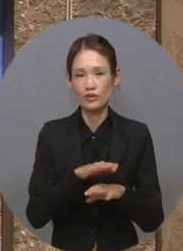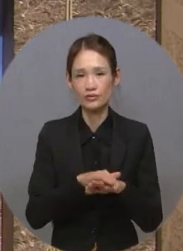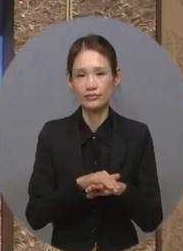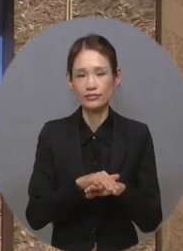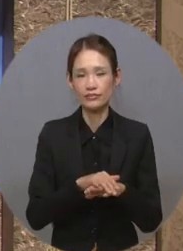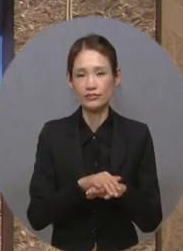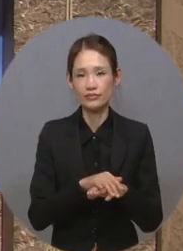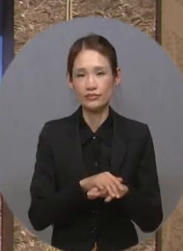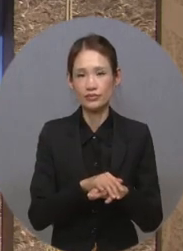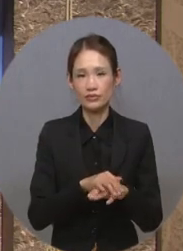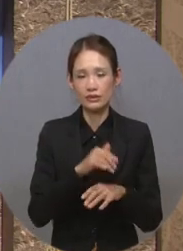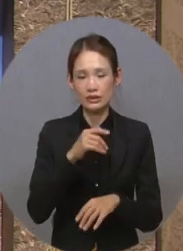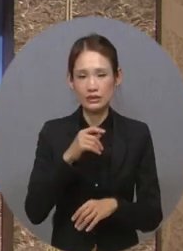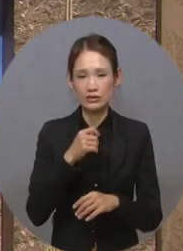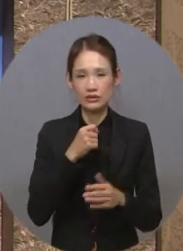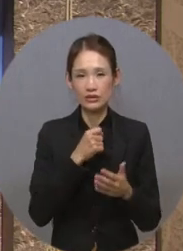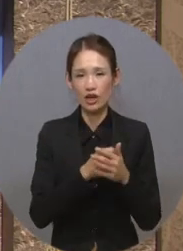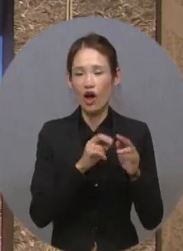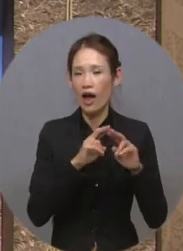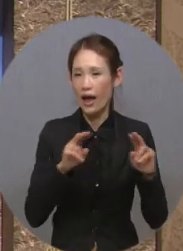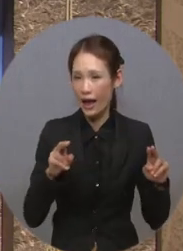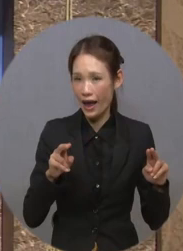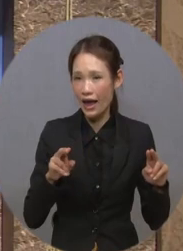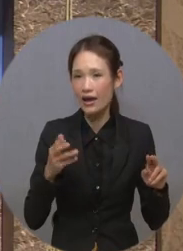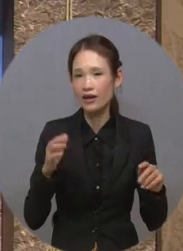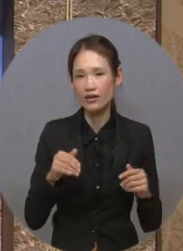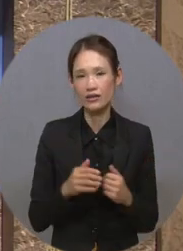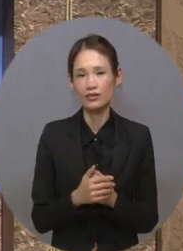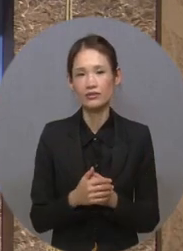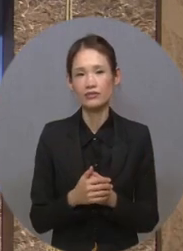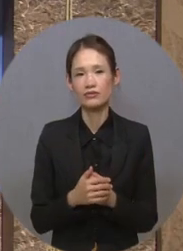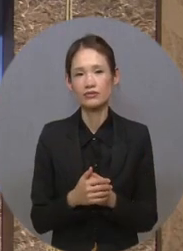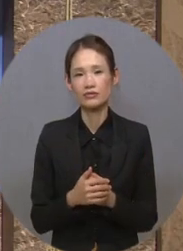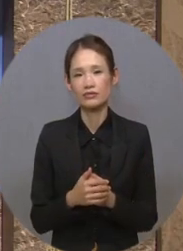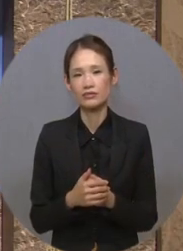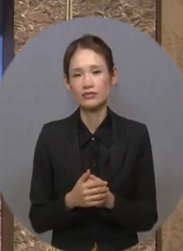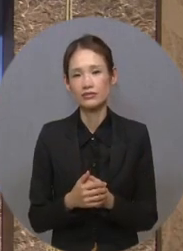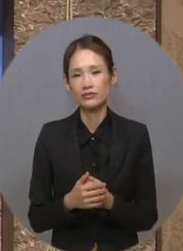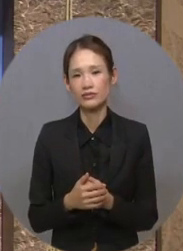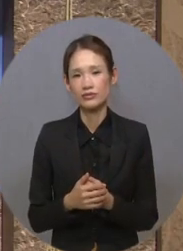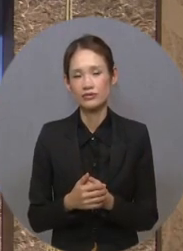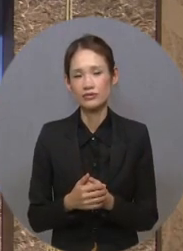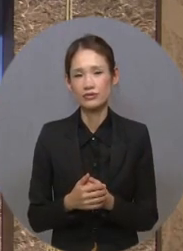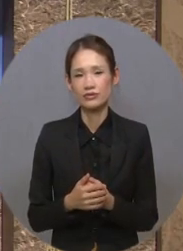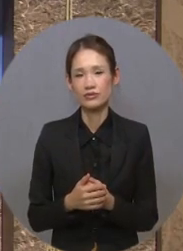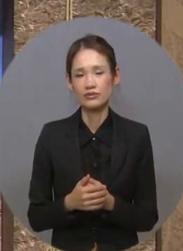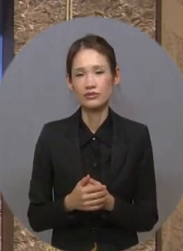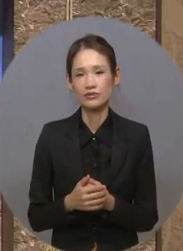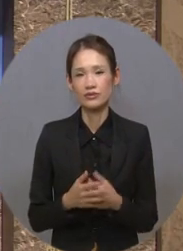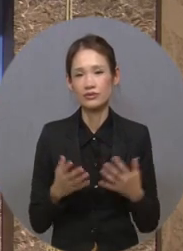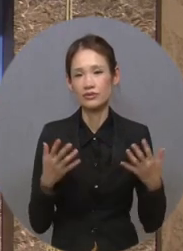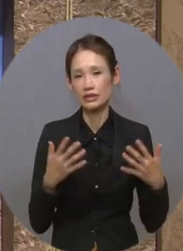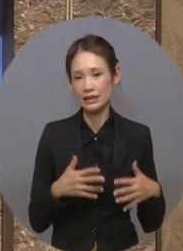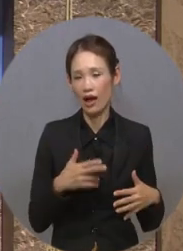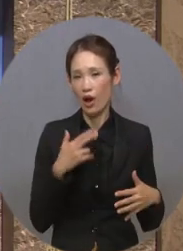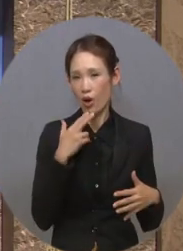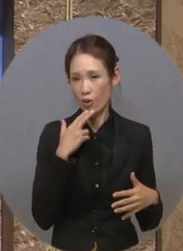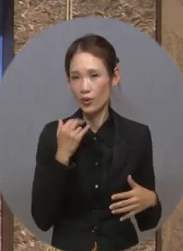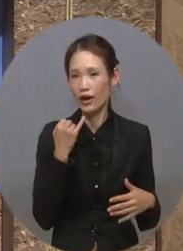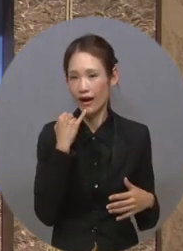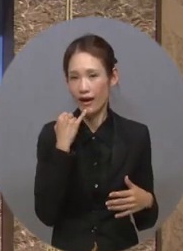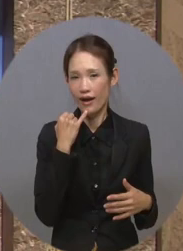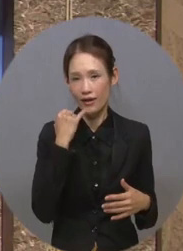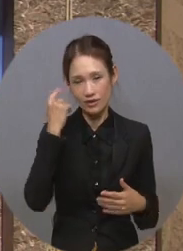논밭은 지정을 해제해도 네. 아무런 그 지금 제약이 없어도 된다 하는